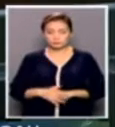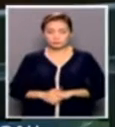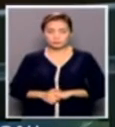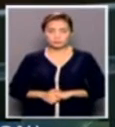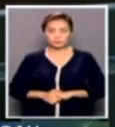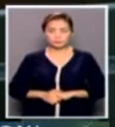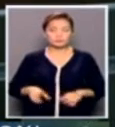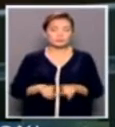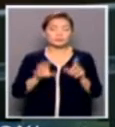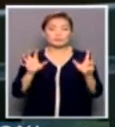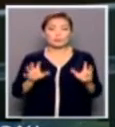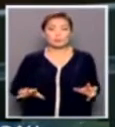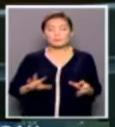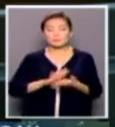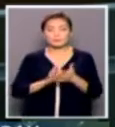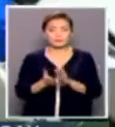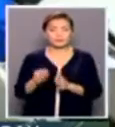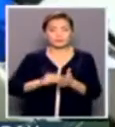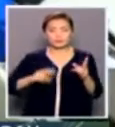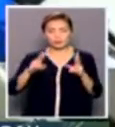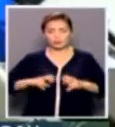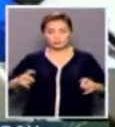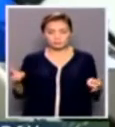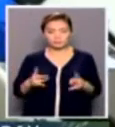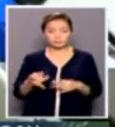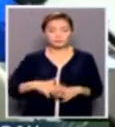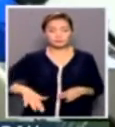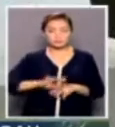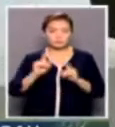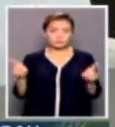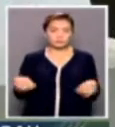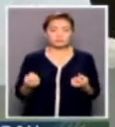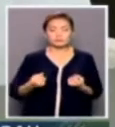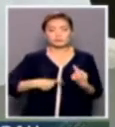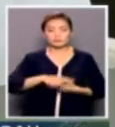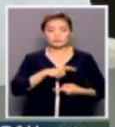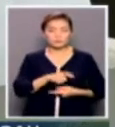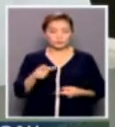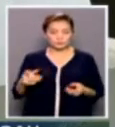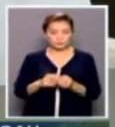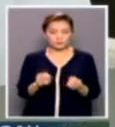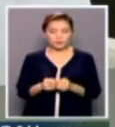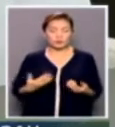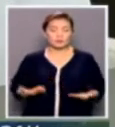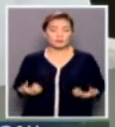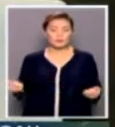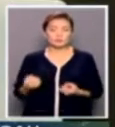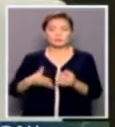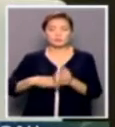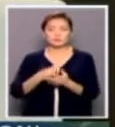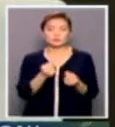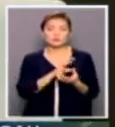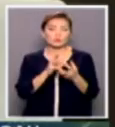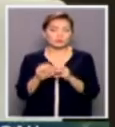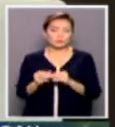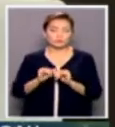қарастырылған. Дегенмен заң жобасының кей бағыттарын қайта қарау керек. Сенаторлар өңірлерді дамытуға және бизнес пен азаматтарды әлеуметтік қолдауға бөлінетін